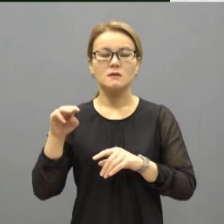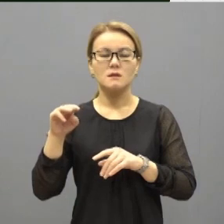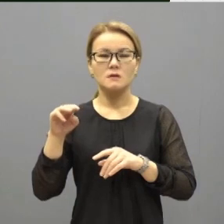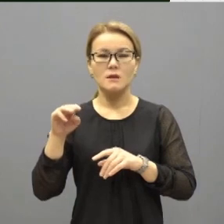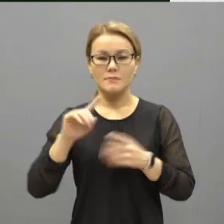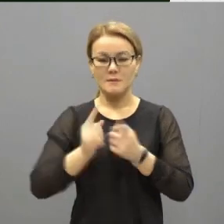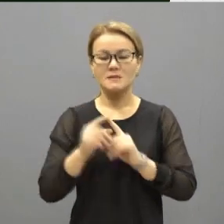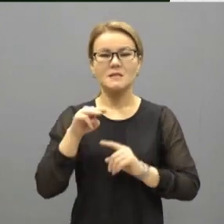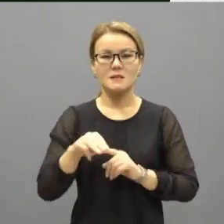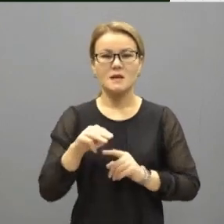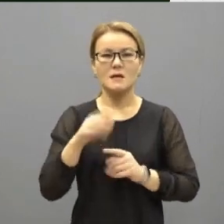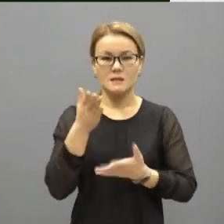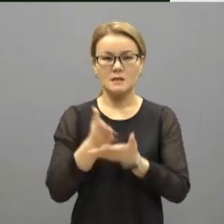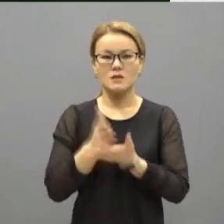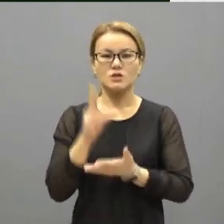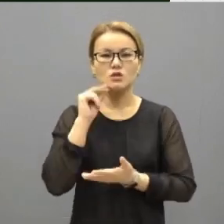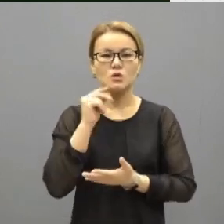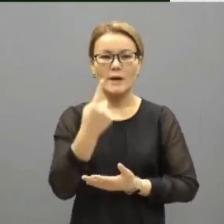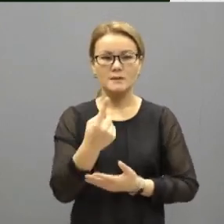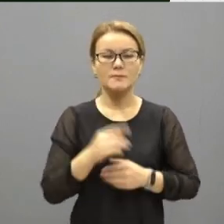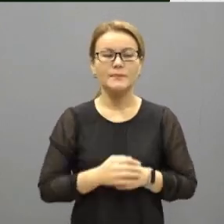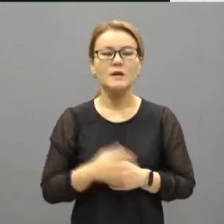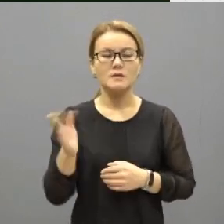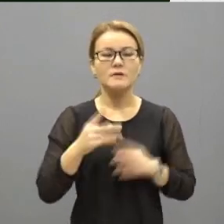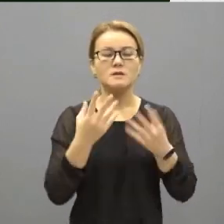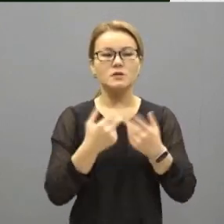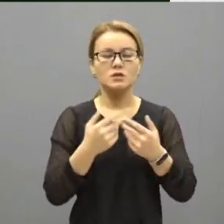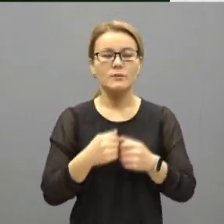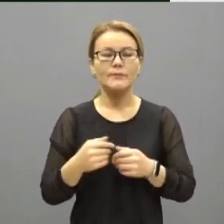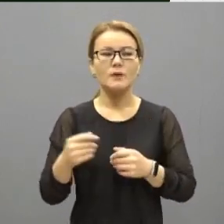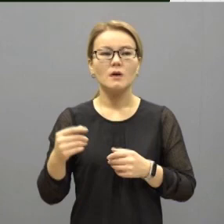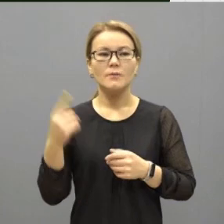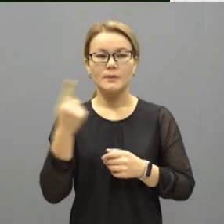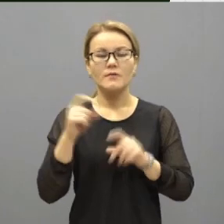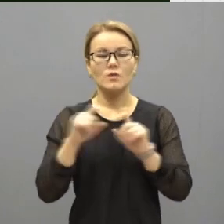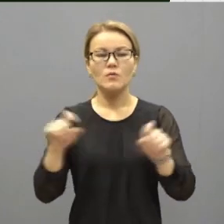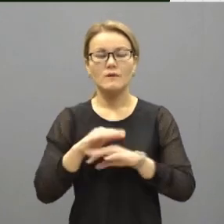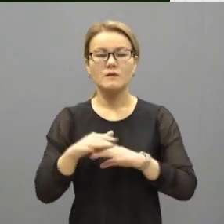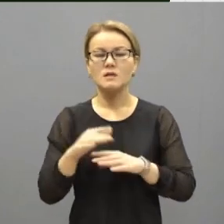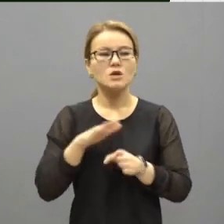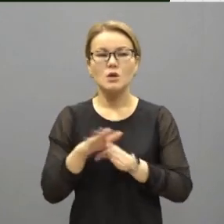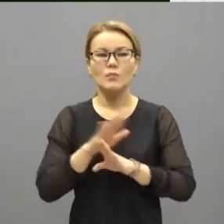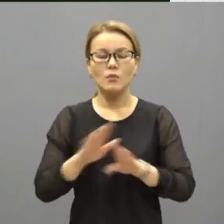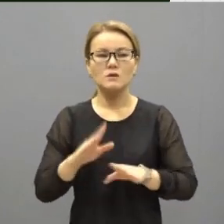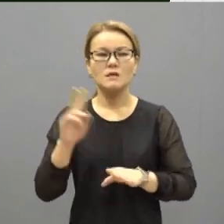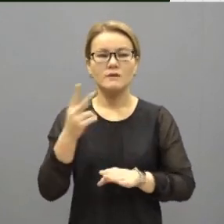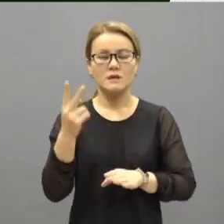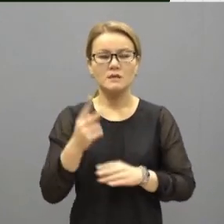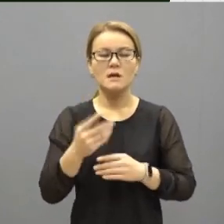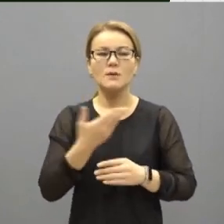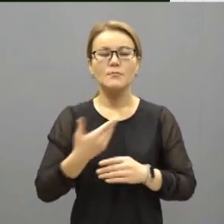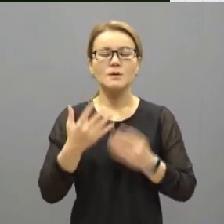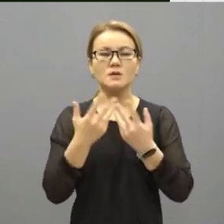1. Решим данные уравнения. Так как первое уравнение неполное квадратное, мы решаем